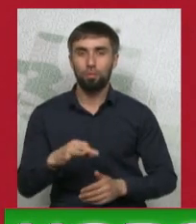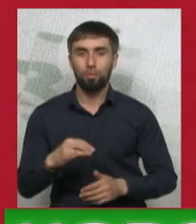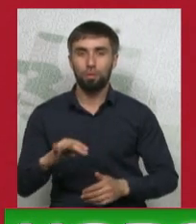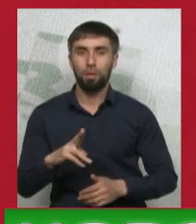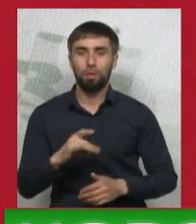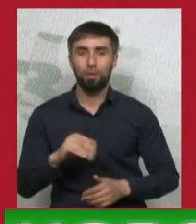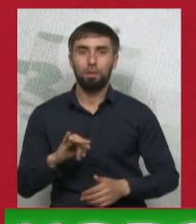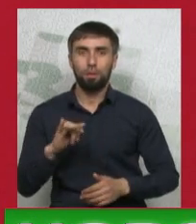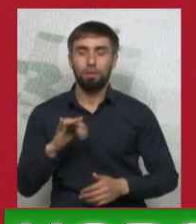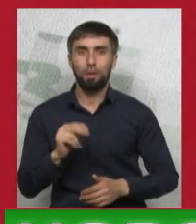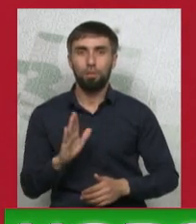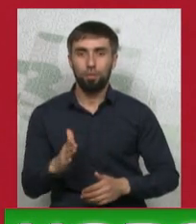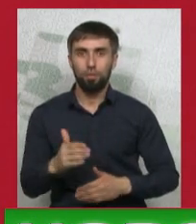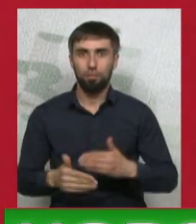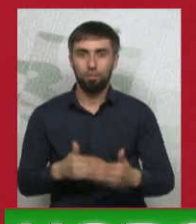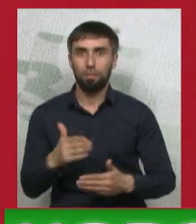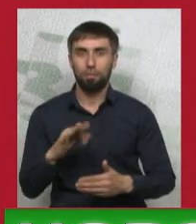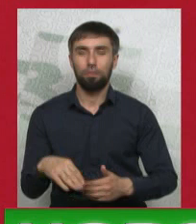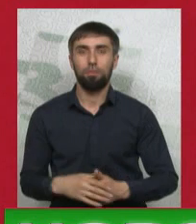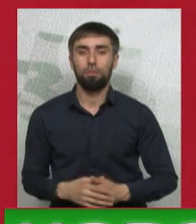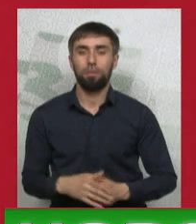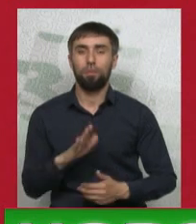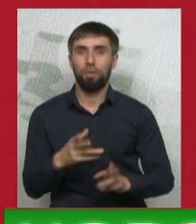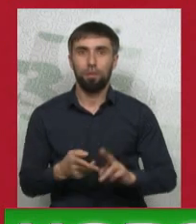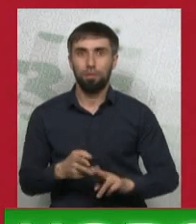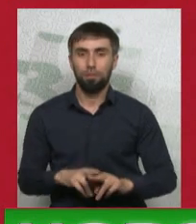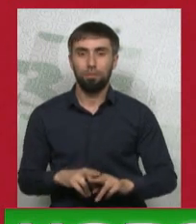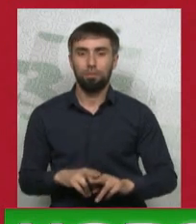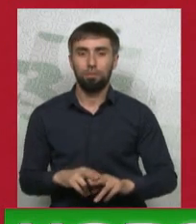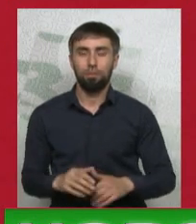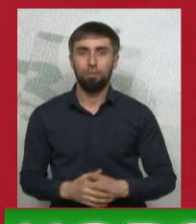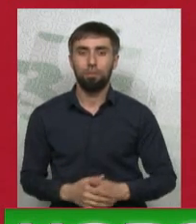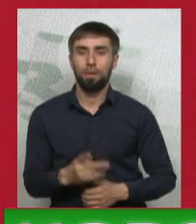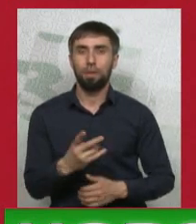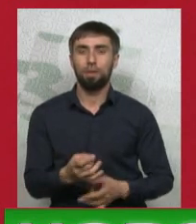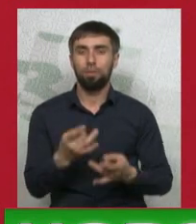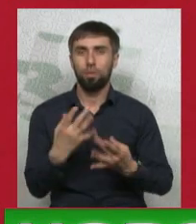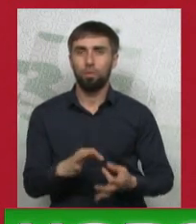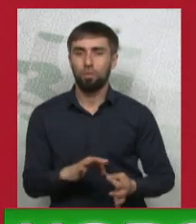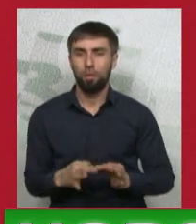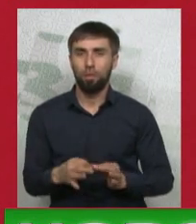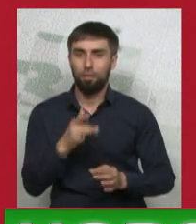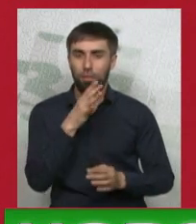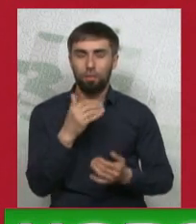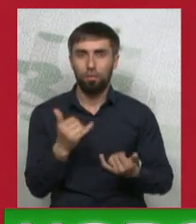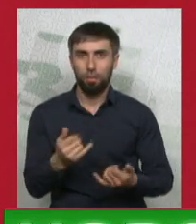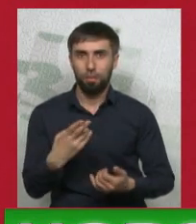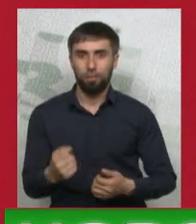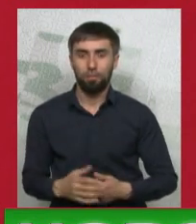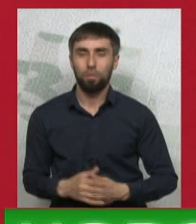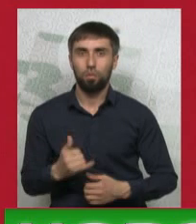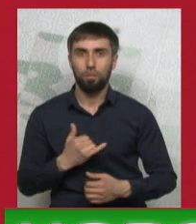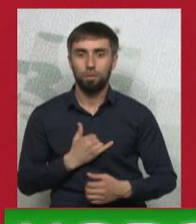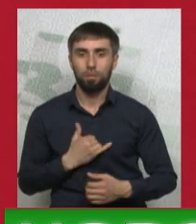этому будем идти. Вот, в этих, ну, непростое, сложное время сегодня, да, у